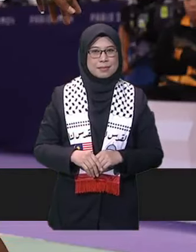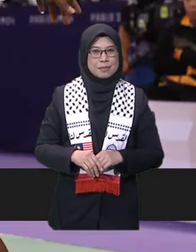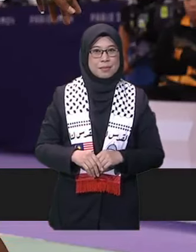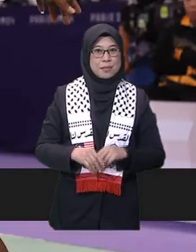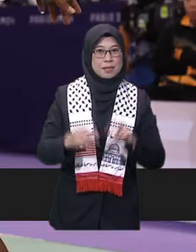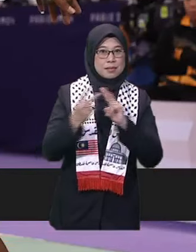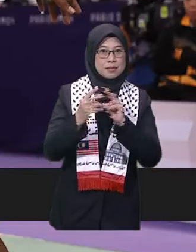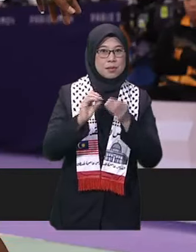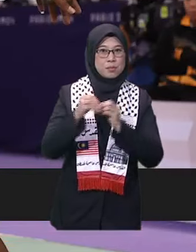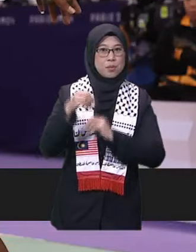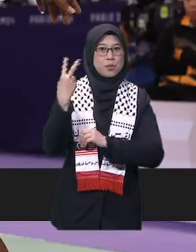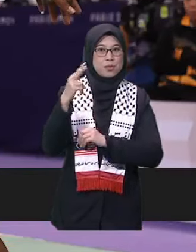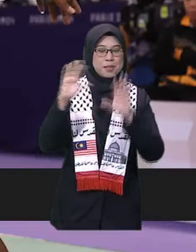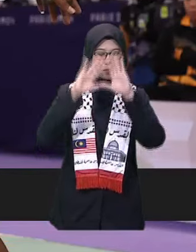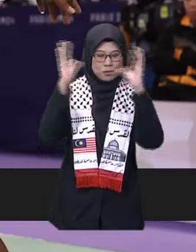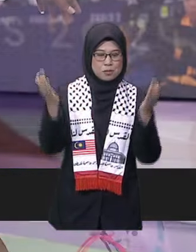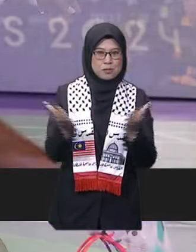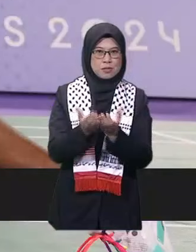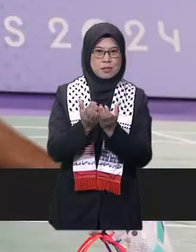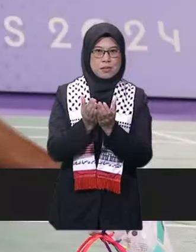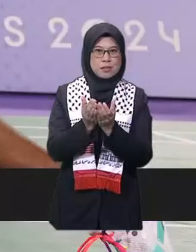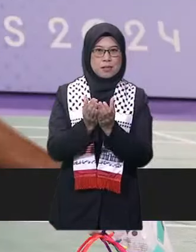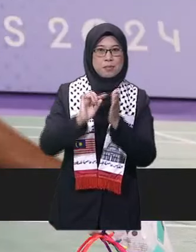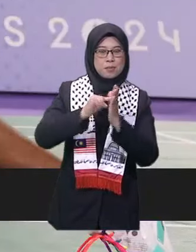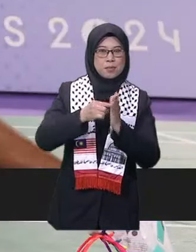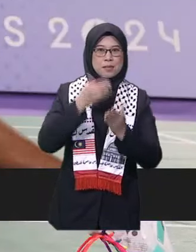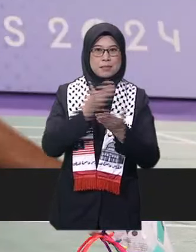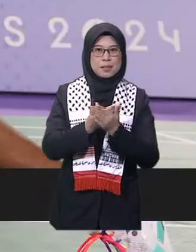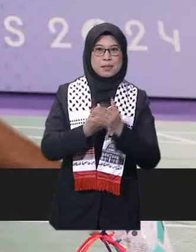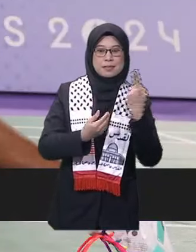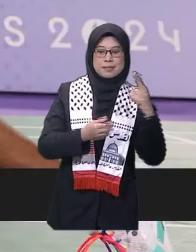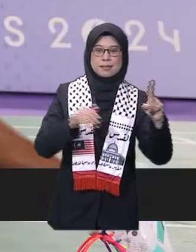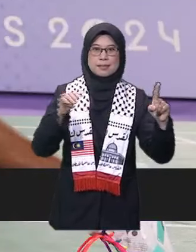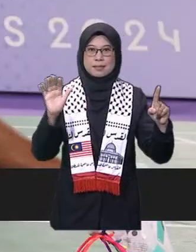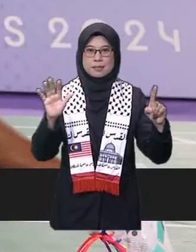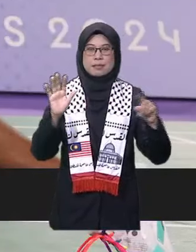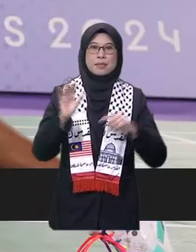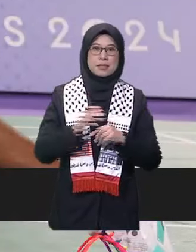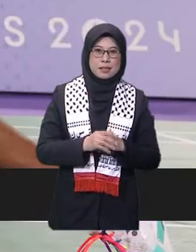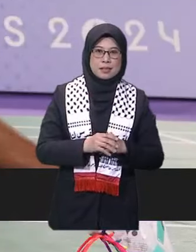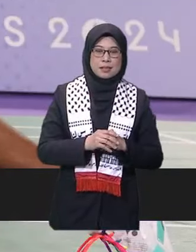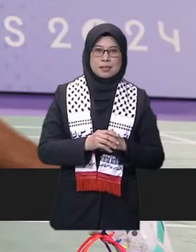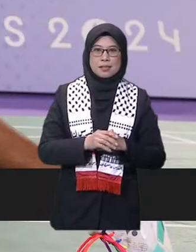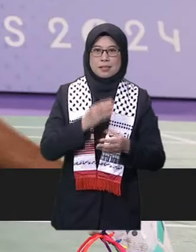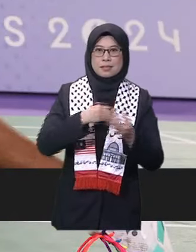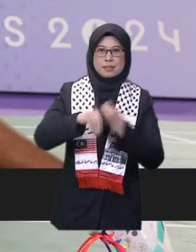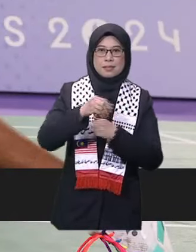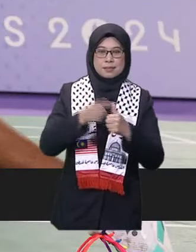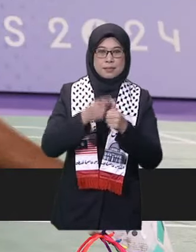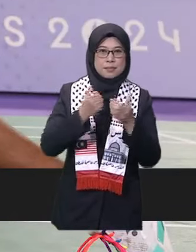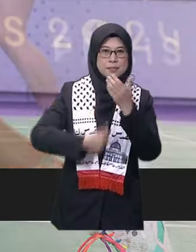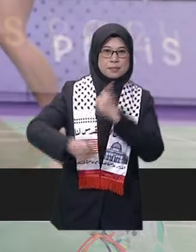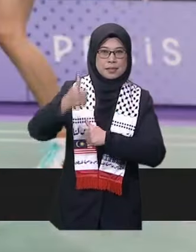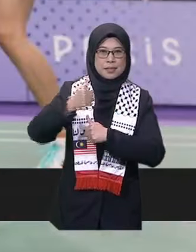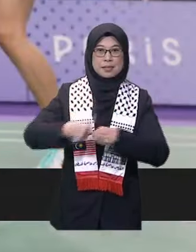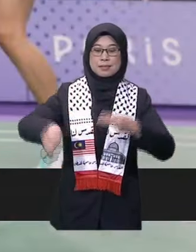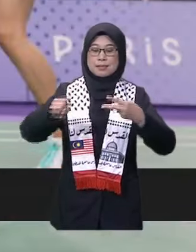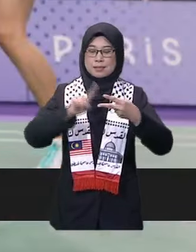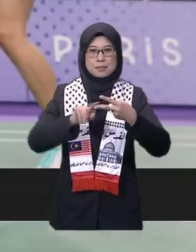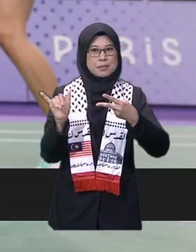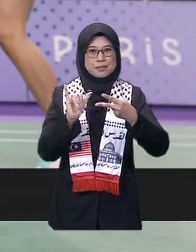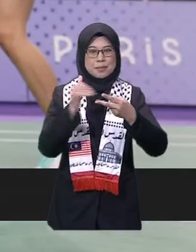Pasangan ranking ke-12 dunia itu bermula cemerlang dengan mendahului 11-5 sebelum mencatatkan kemenangan set pertama. Skrip sama turut berulang di